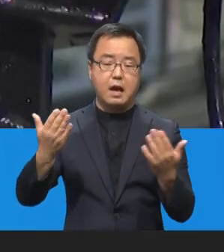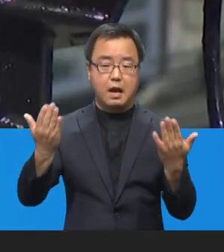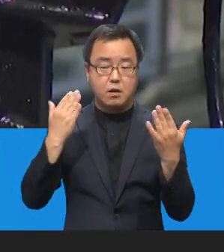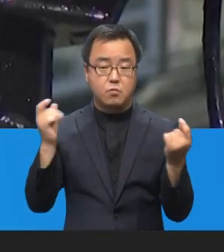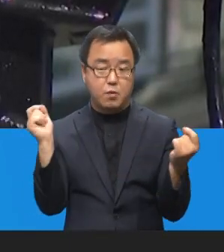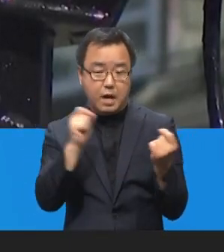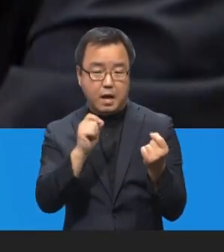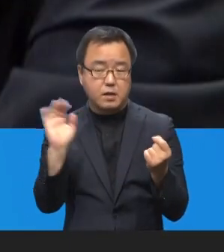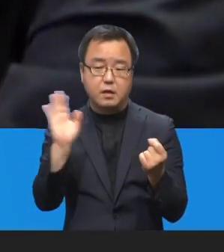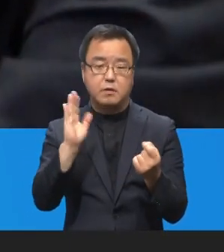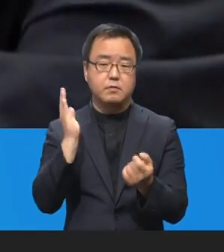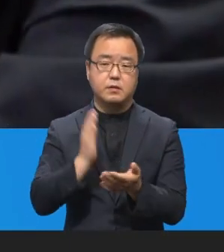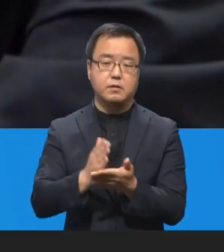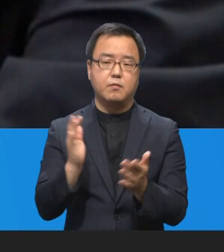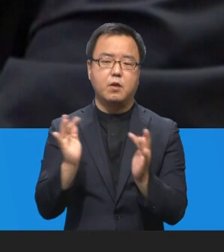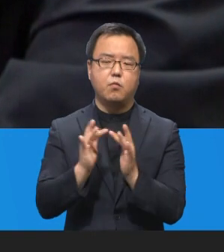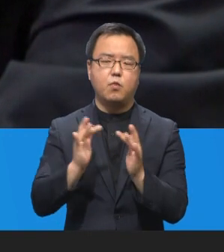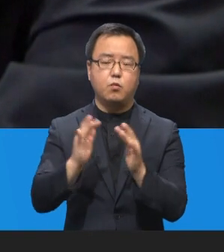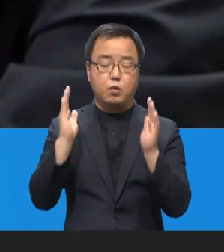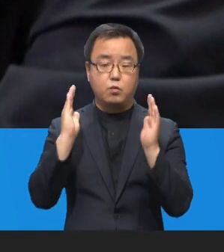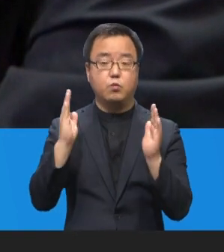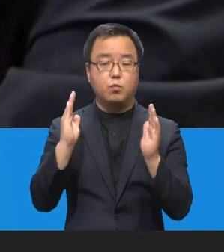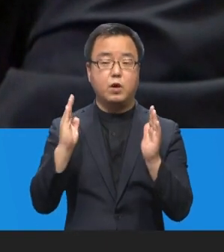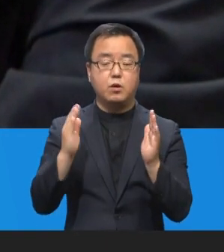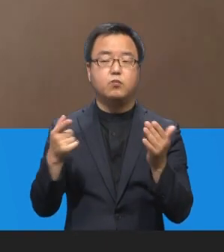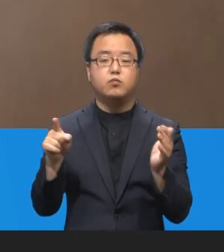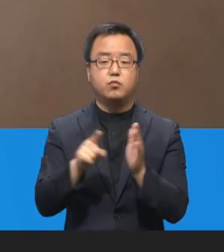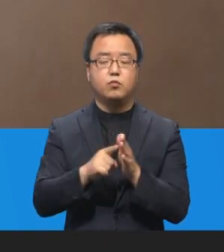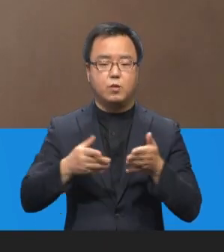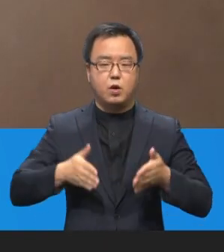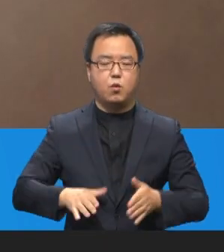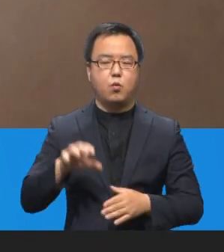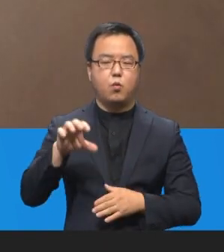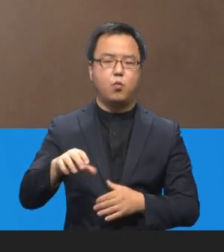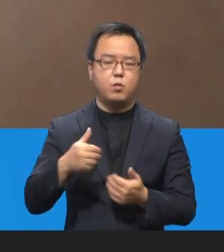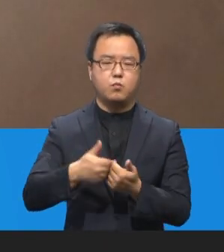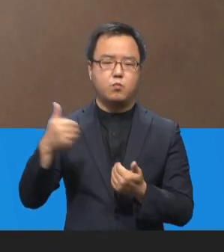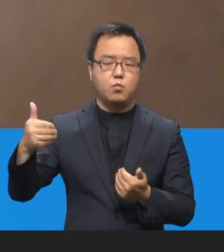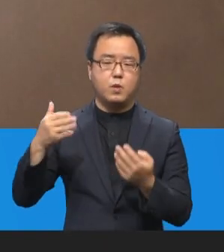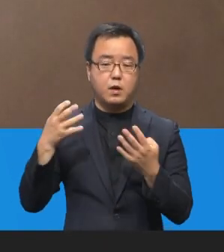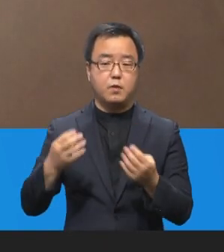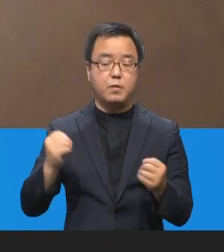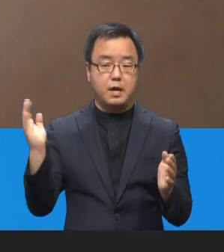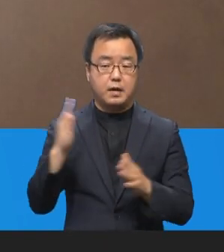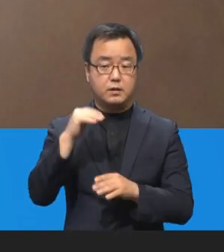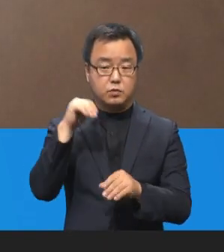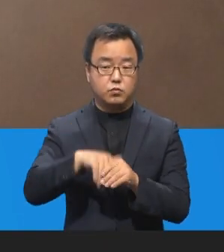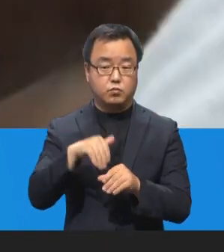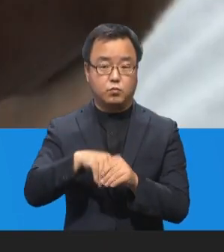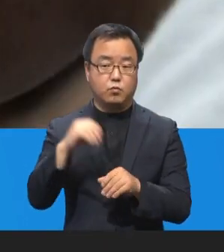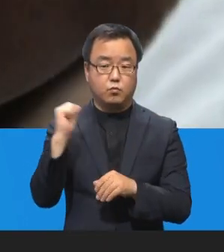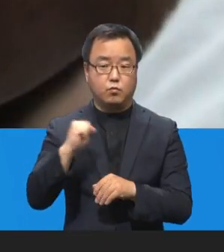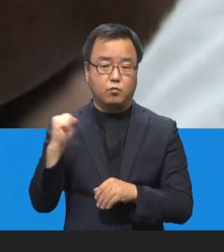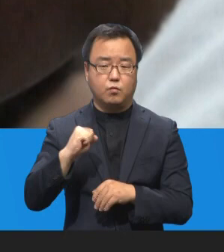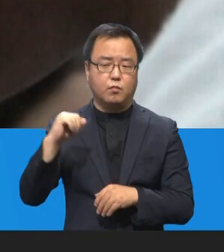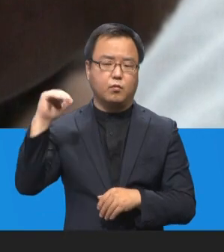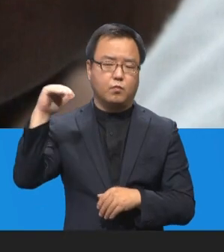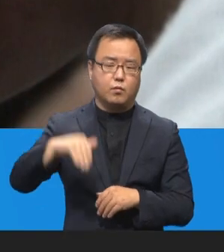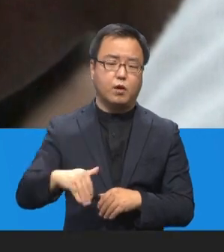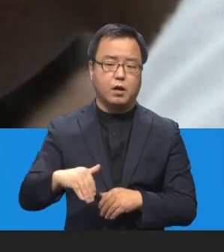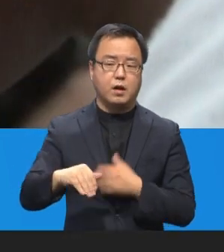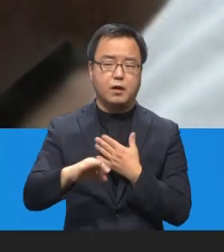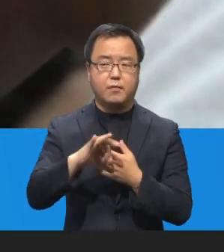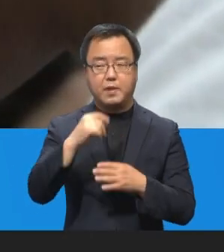않고 이왕에 원격 수업 받을 거면 고향으로 가는 학생들이 많은 거죠. 학생 투표율이 떨어지면 민주당에게는 상대적으로